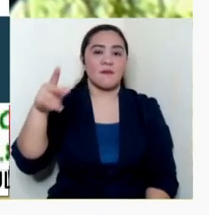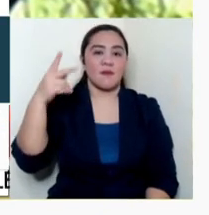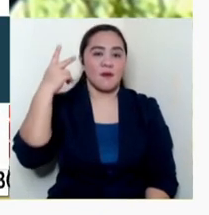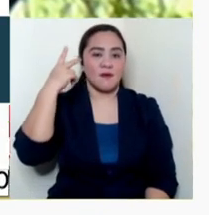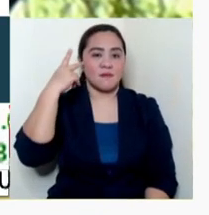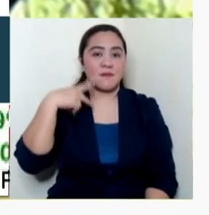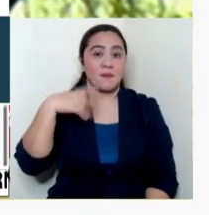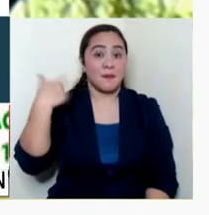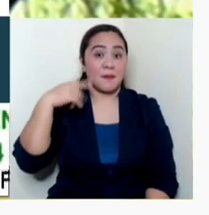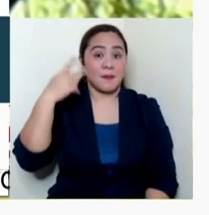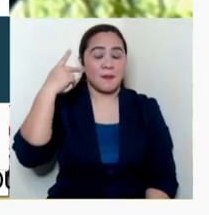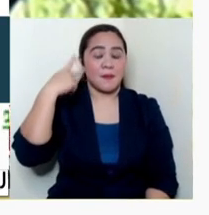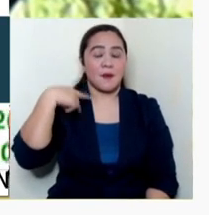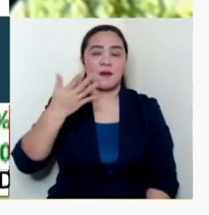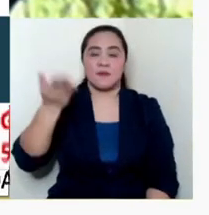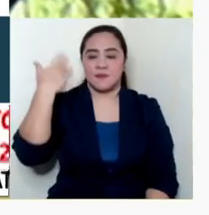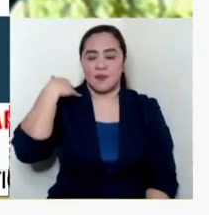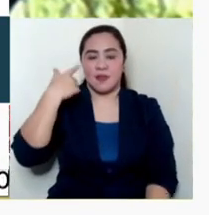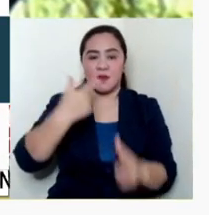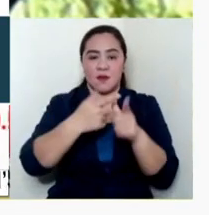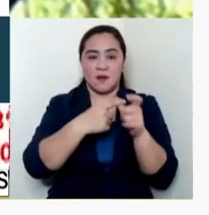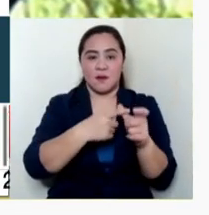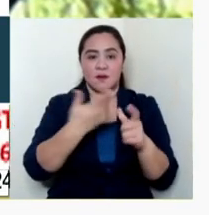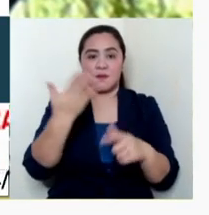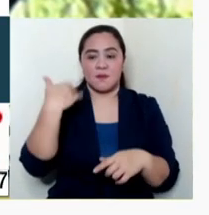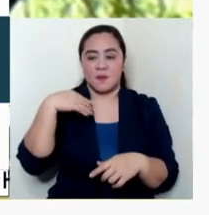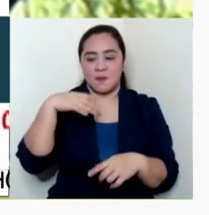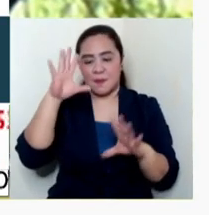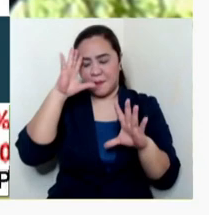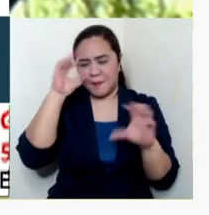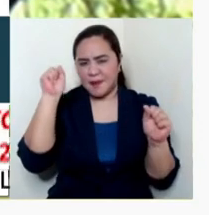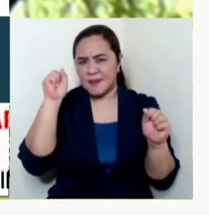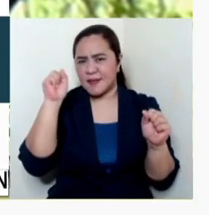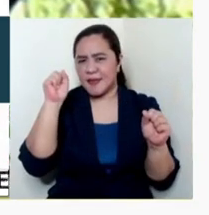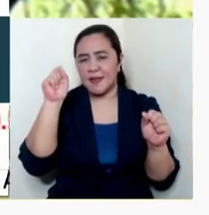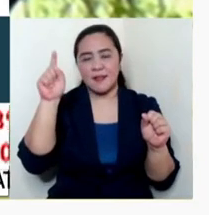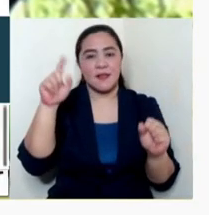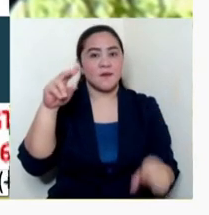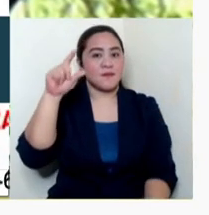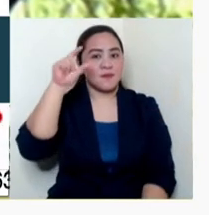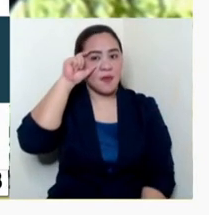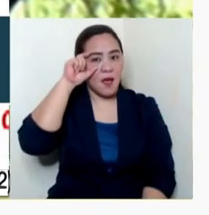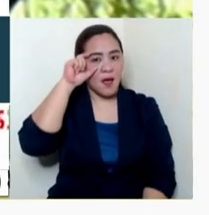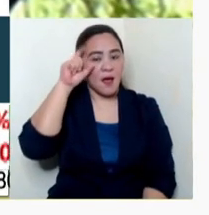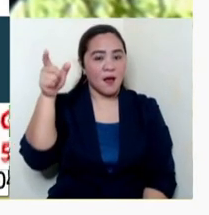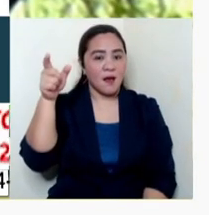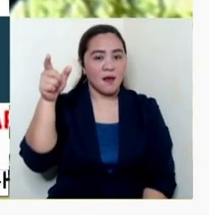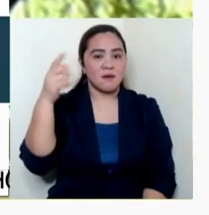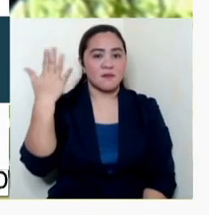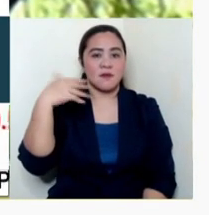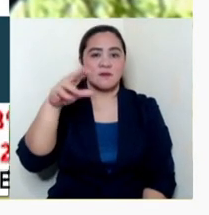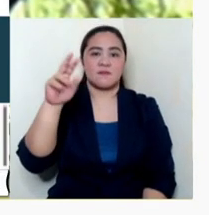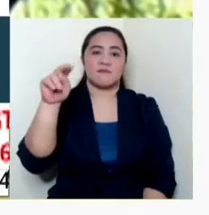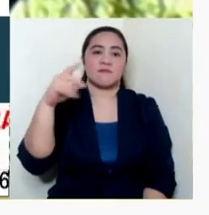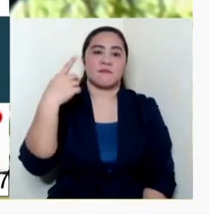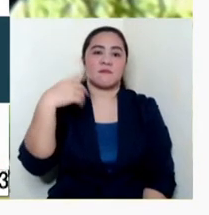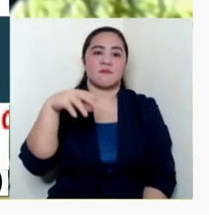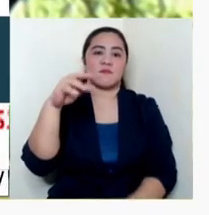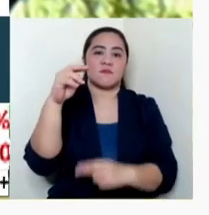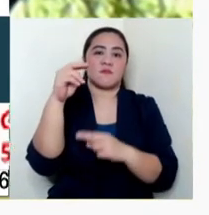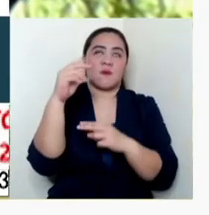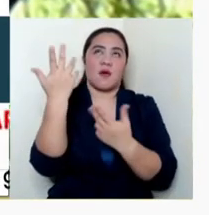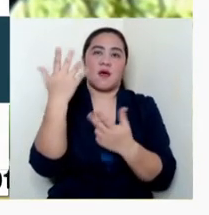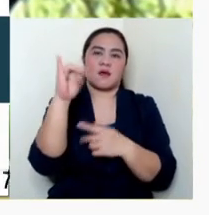nung nakaraan sa pagkapangulo ni dating Pangulong Noynoy Aquino, mga January, February na ako